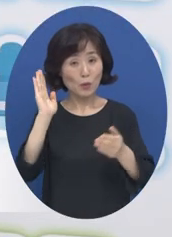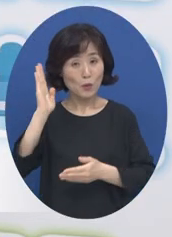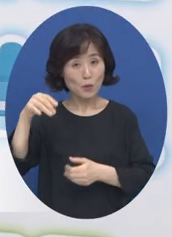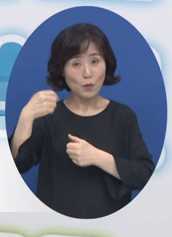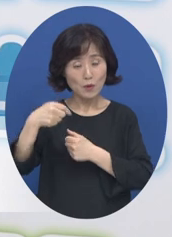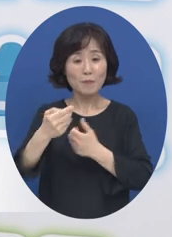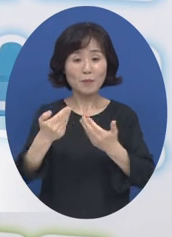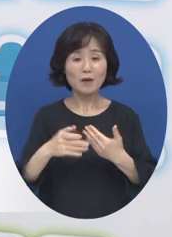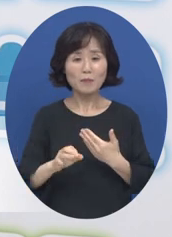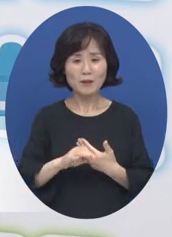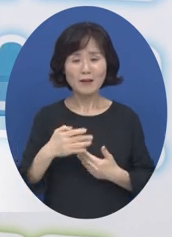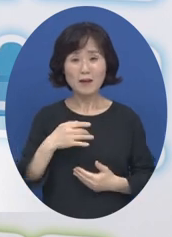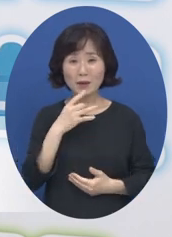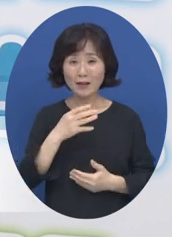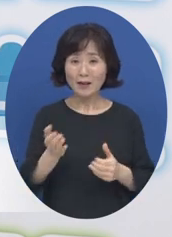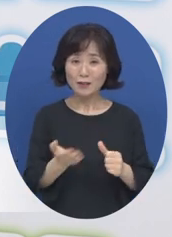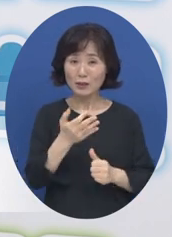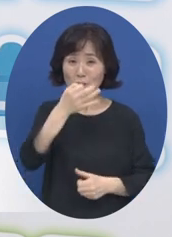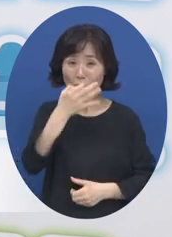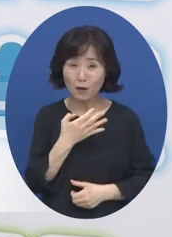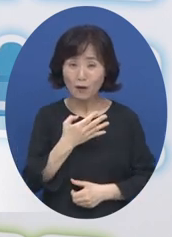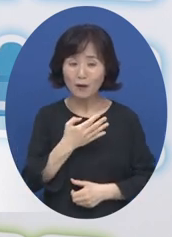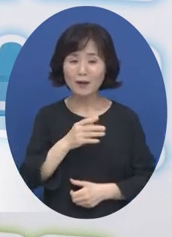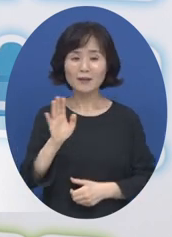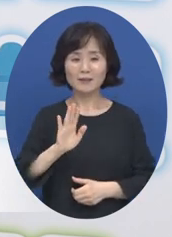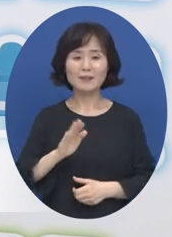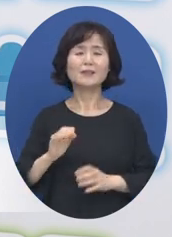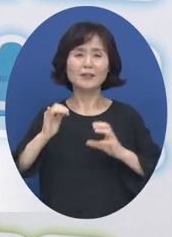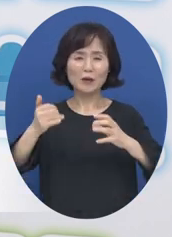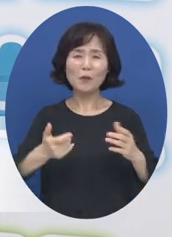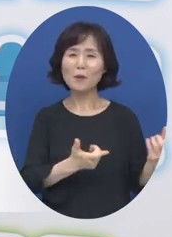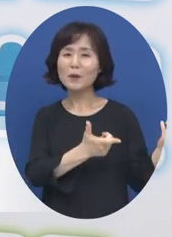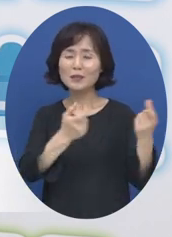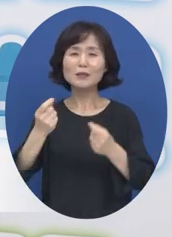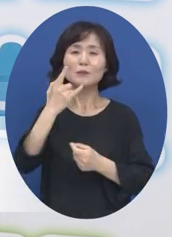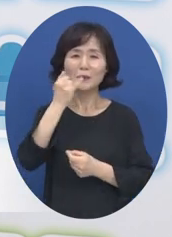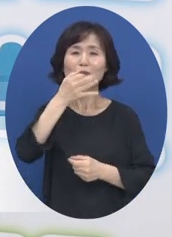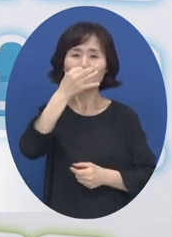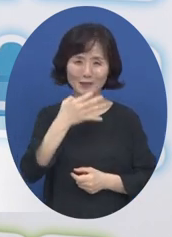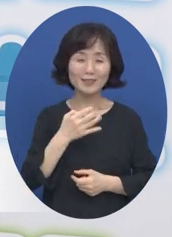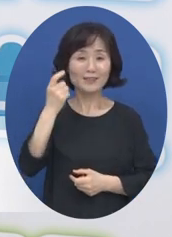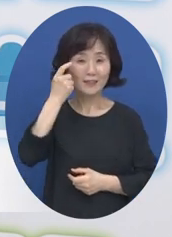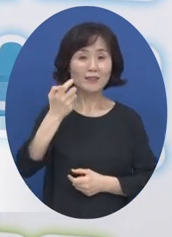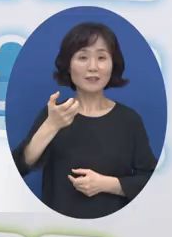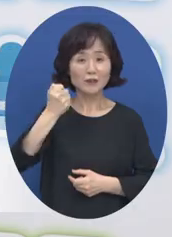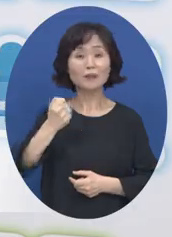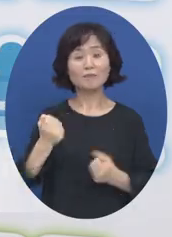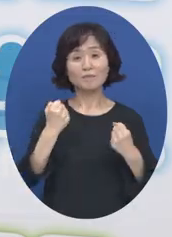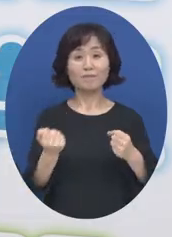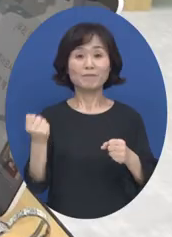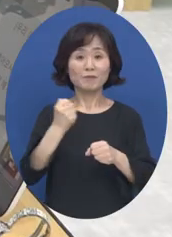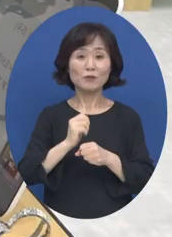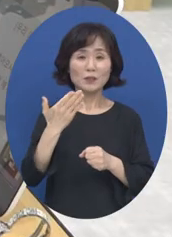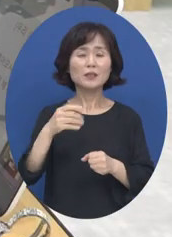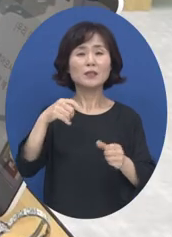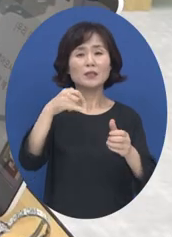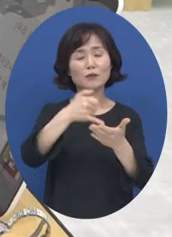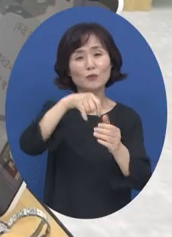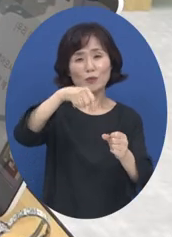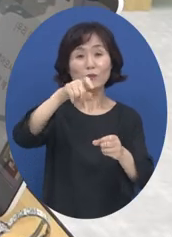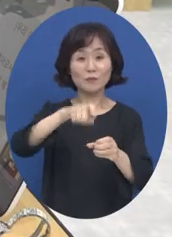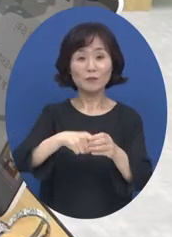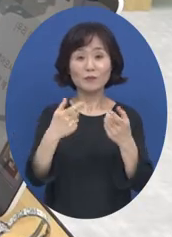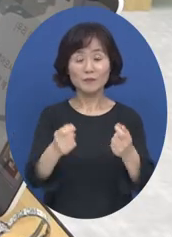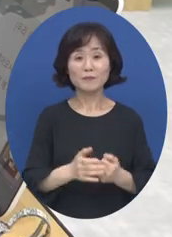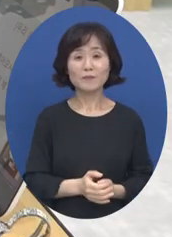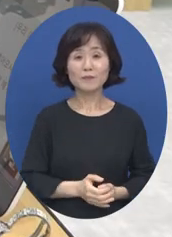부모가 힘들다라는 생각만으로도 힘을 얻지 않으실까요? 네, 그게 인성교육의 목표입니다. 교육